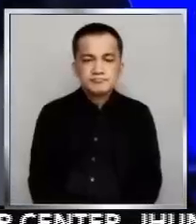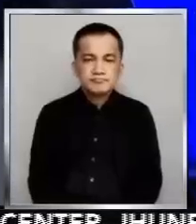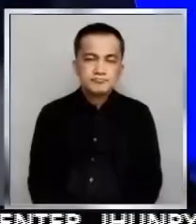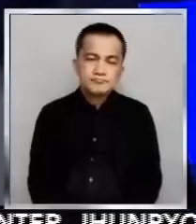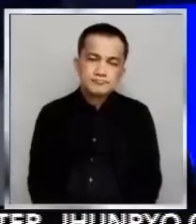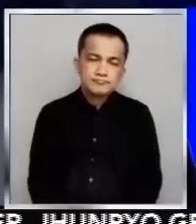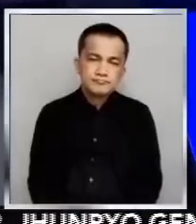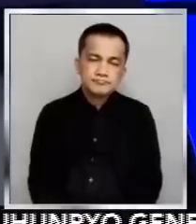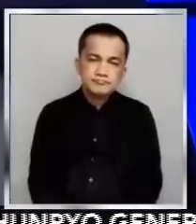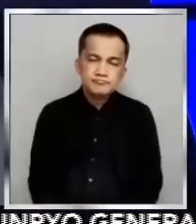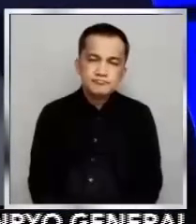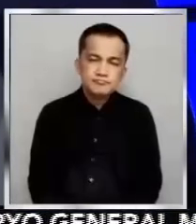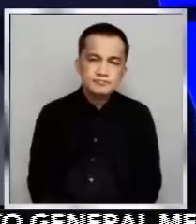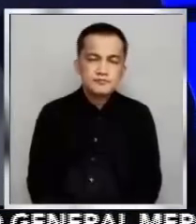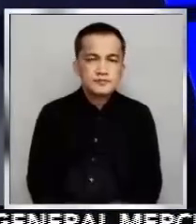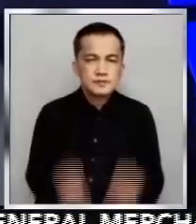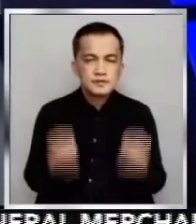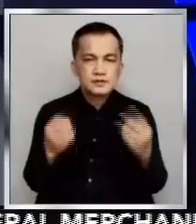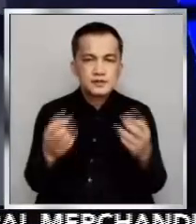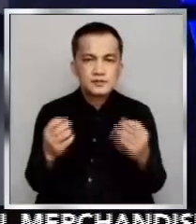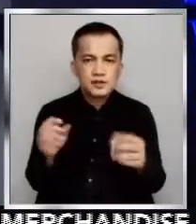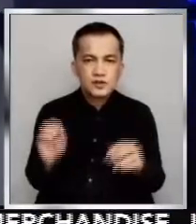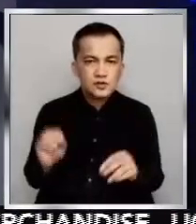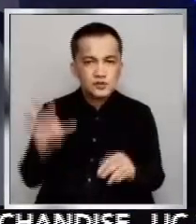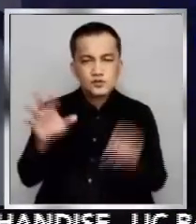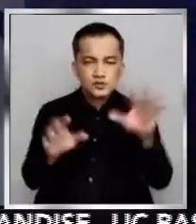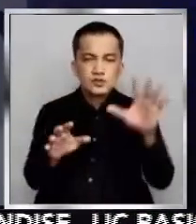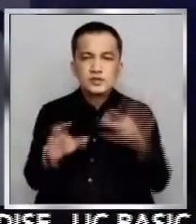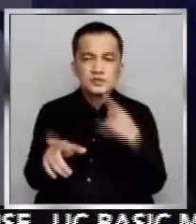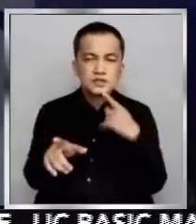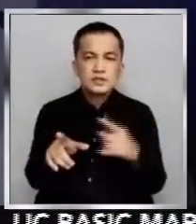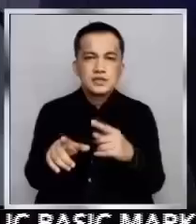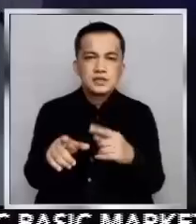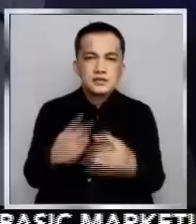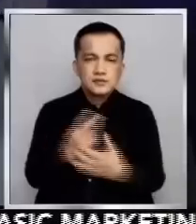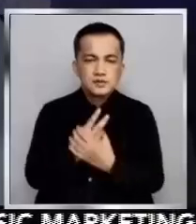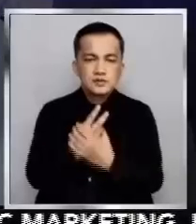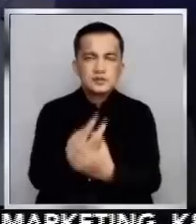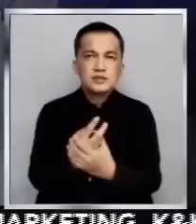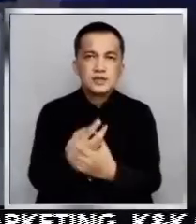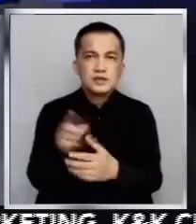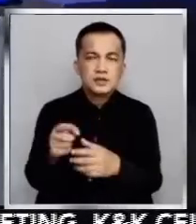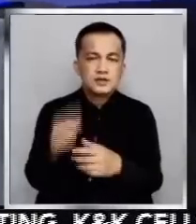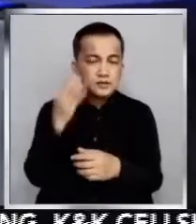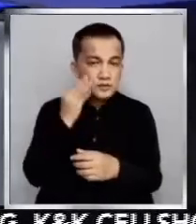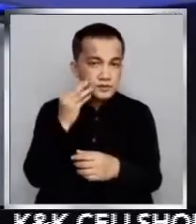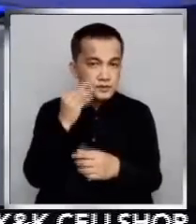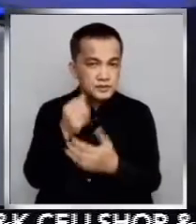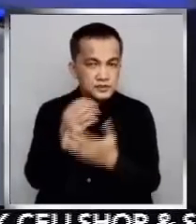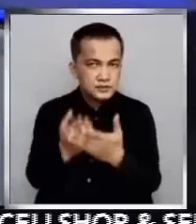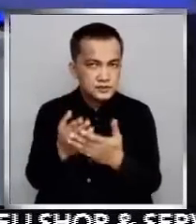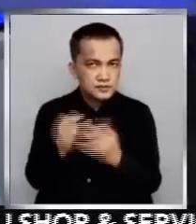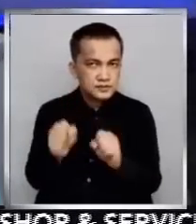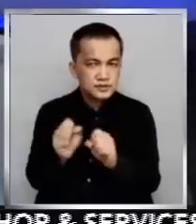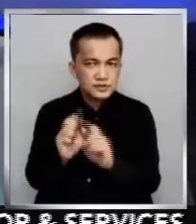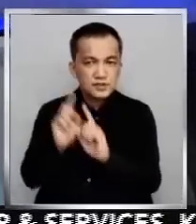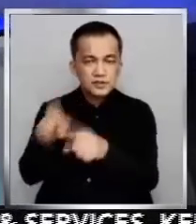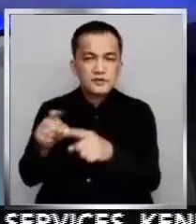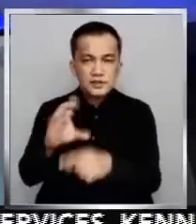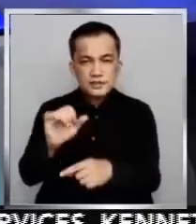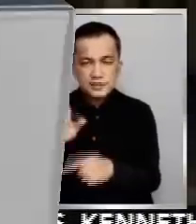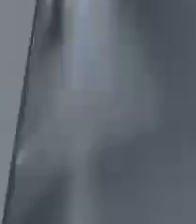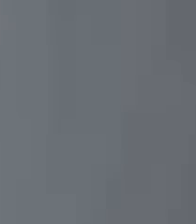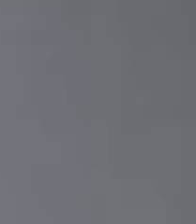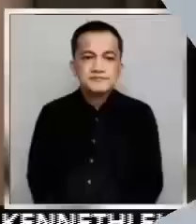Dinagsa ang kaliwatkan ng screenings ng Voltes 5 Legacy, the cinematic experience na ang ilan dinayo pa ng cast. Narito ang ating chika.